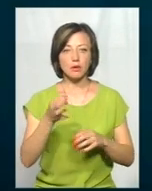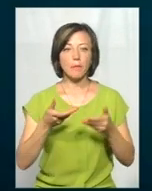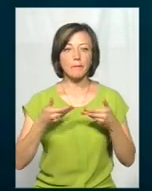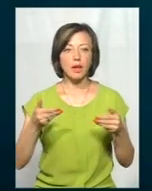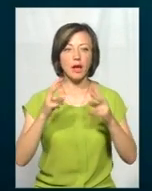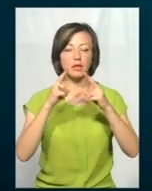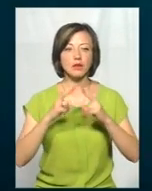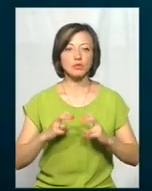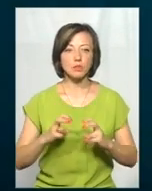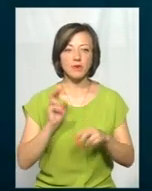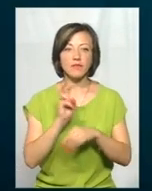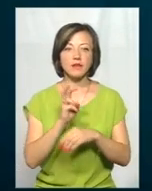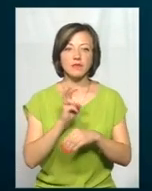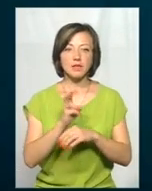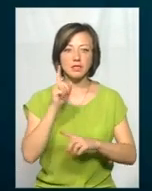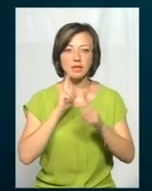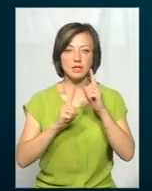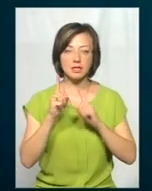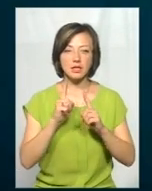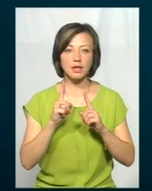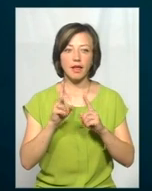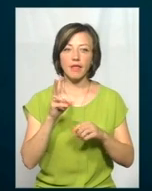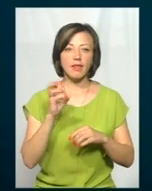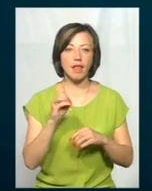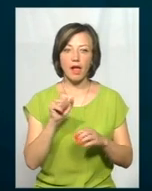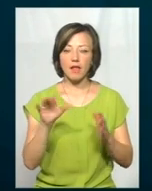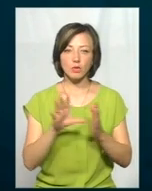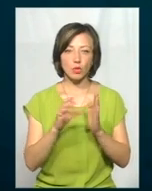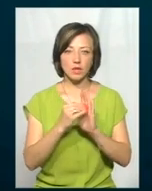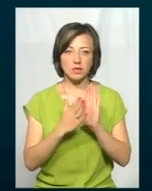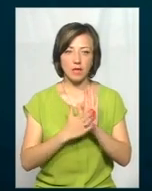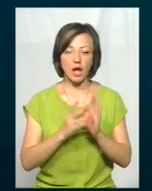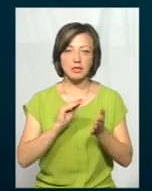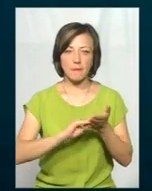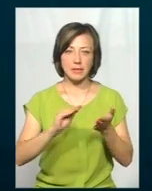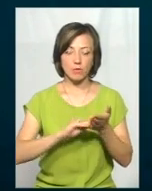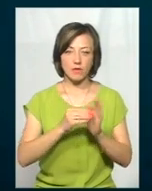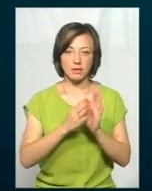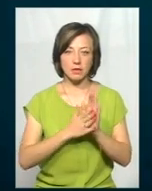аналізуємо відвідуваність засідань сесії не за електронною реєстрацією, а за письмовою, тому